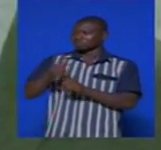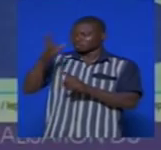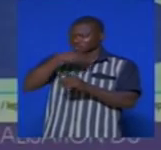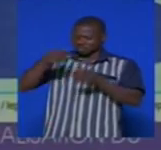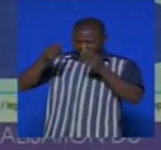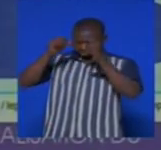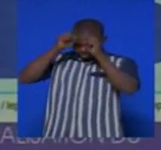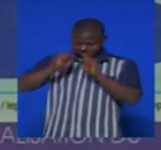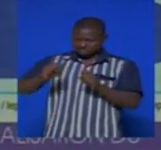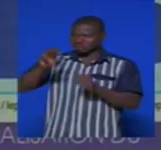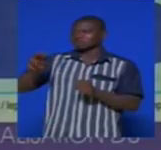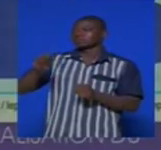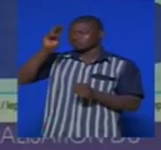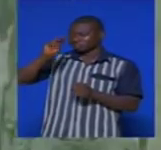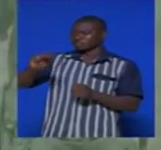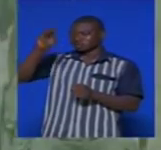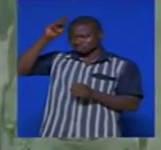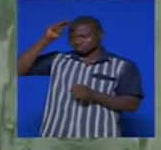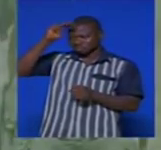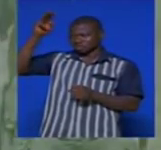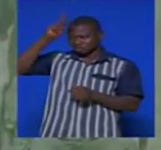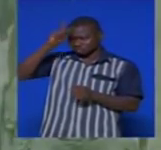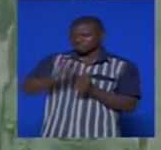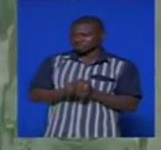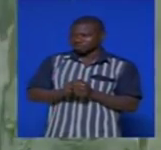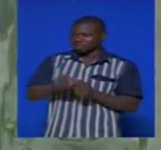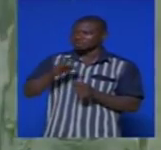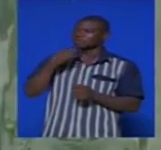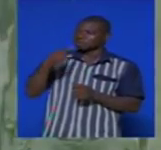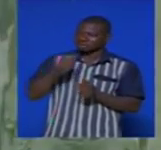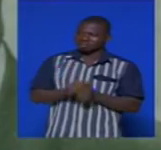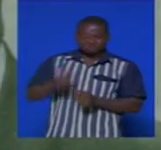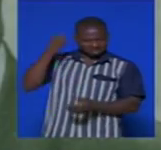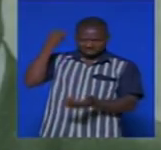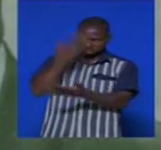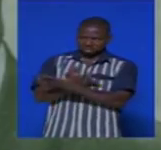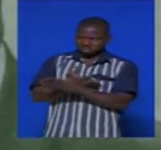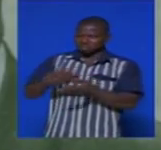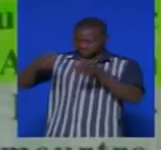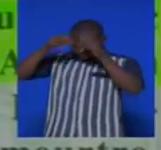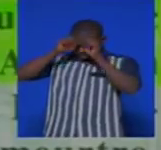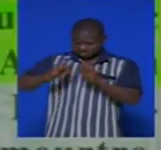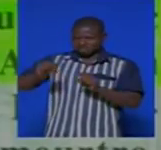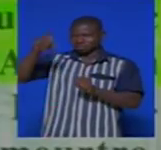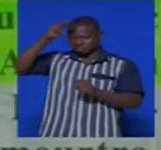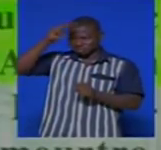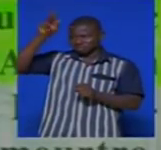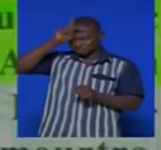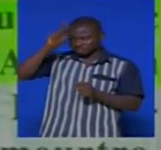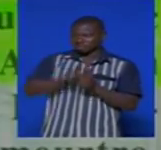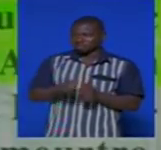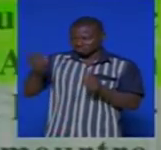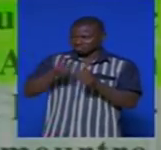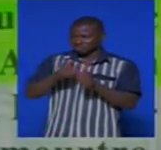Pays, Badiel reconnaît avoir fait arrêter et emprisonner le président Kafandou, le premier ministre Zida et